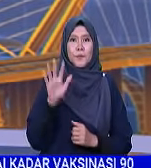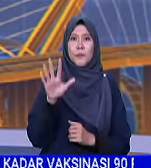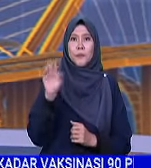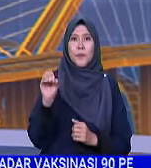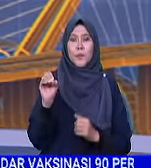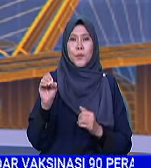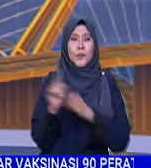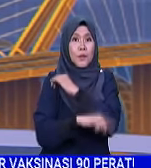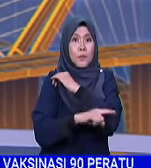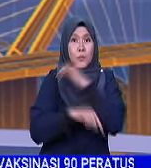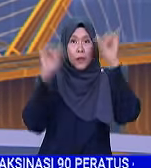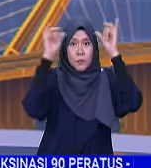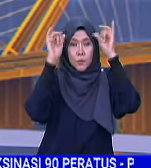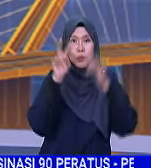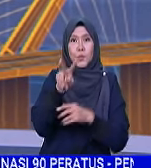50 ekor lembu bernilai